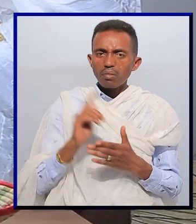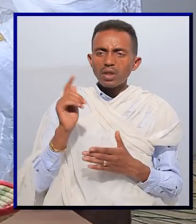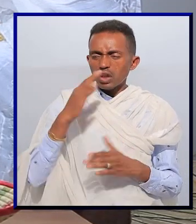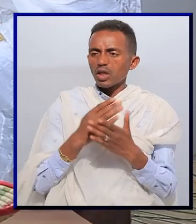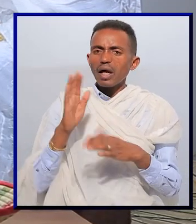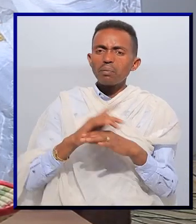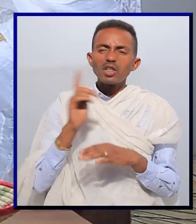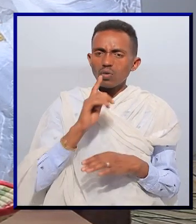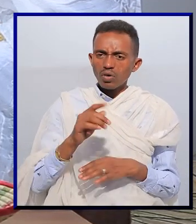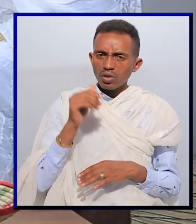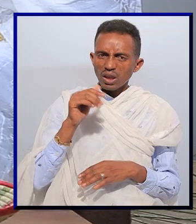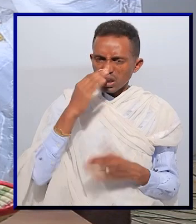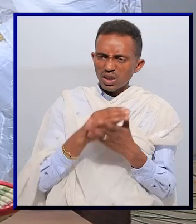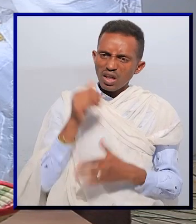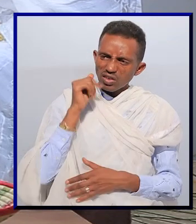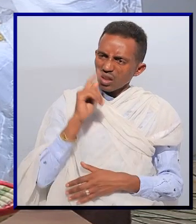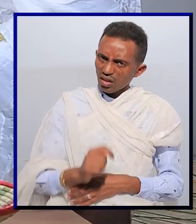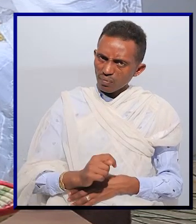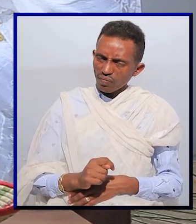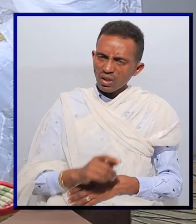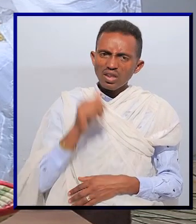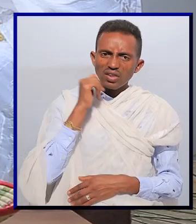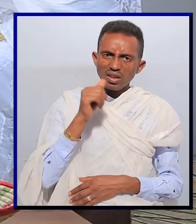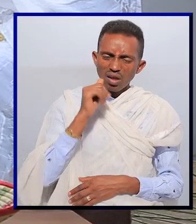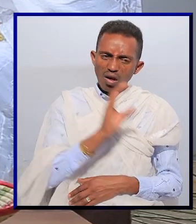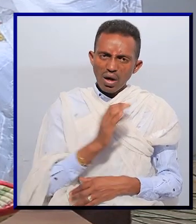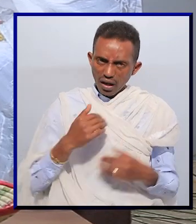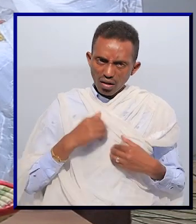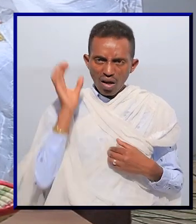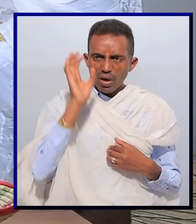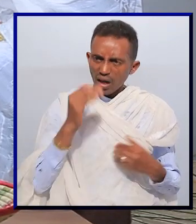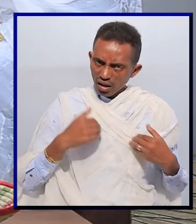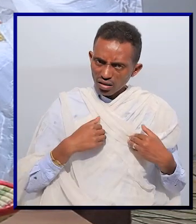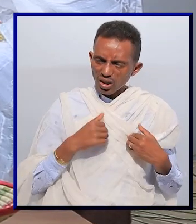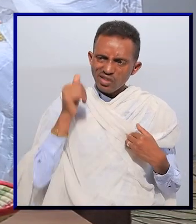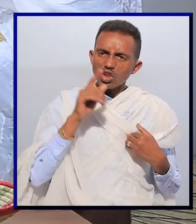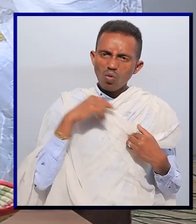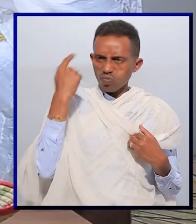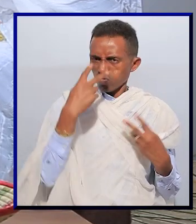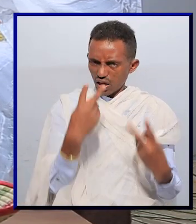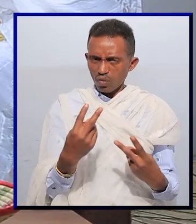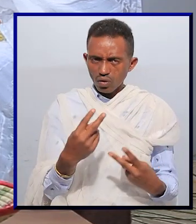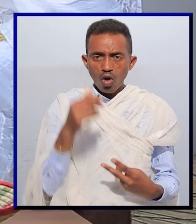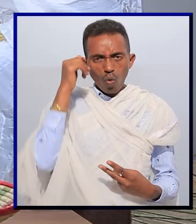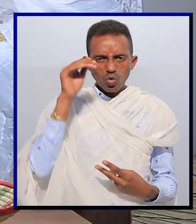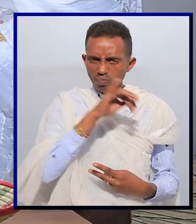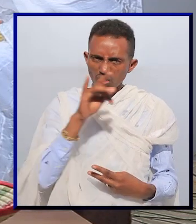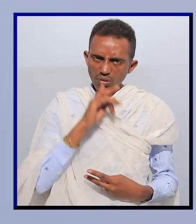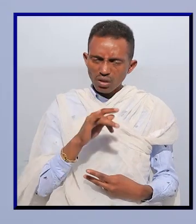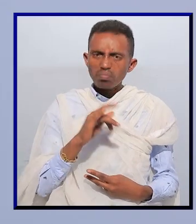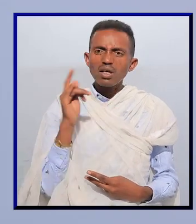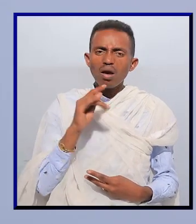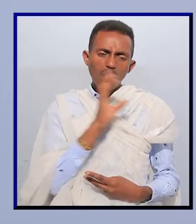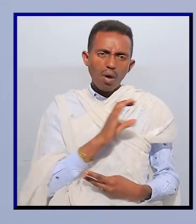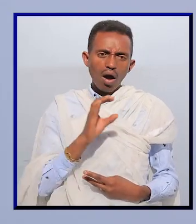ሶ ሴታ ሴት ነች ወይ የሴትን እንትን ገጸ ባህሪ ነው ወይ ያዘችው ሴትን ነው ወይ የምትመስለው በትክክል ወንዱም